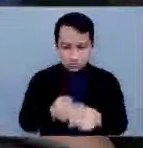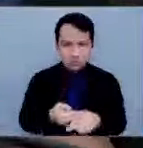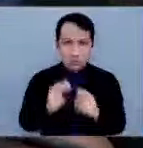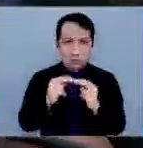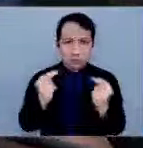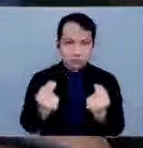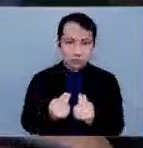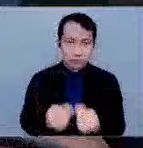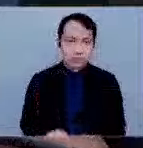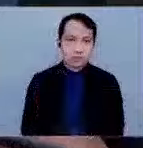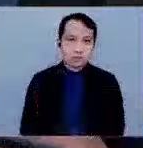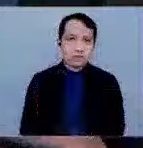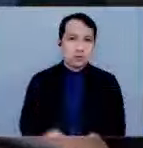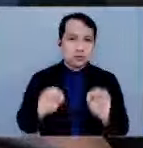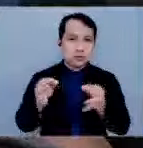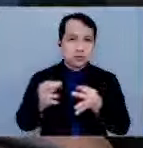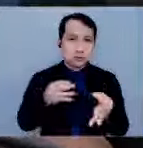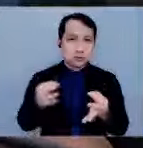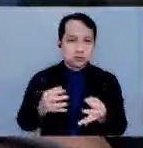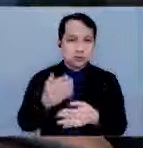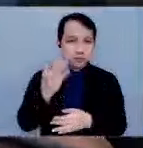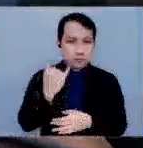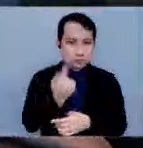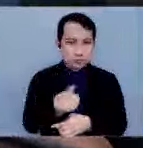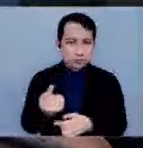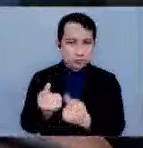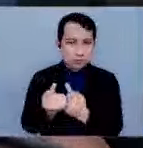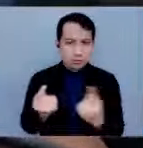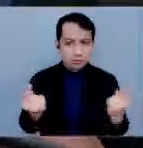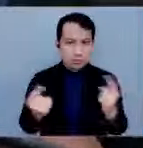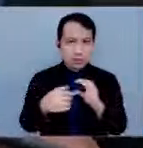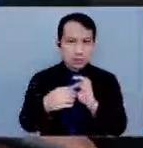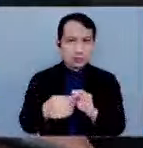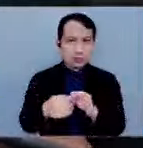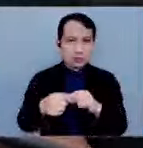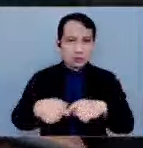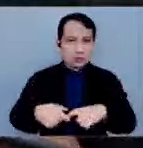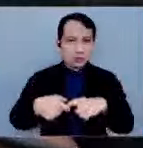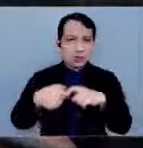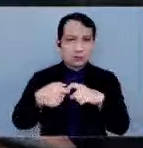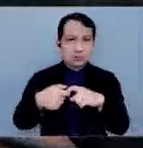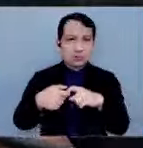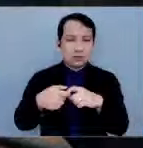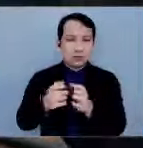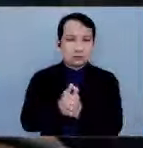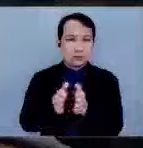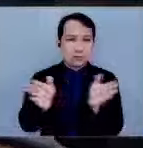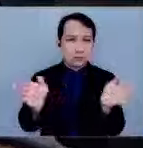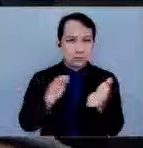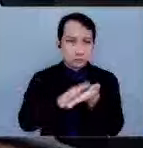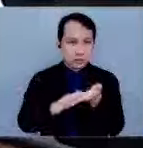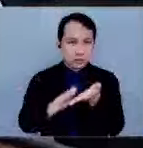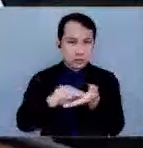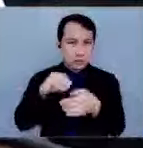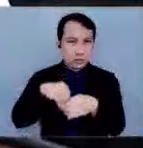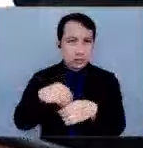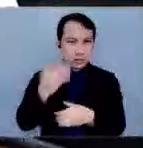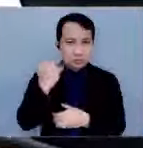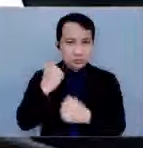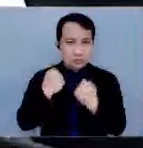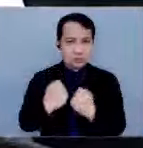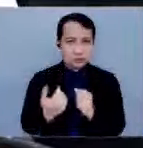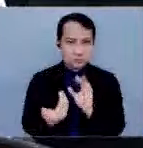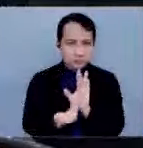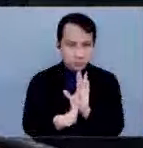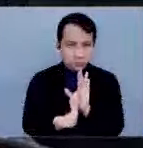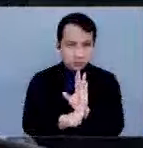was no explanation as to why each one of them was suspended, save for a general claim that there is already strong evidence of guilt against